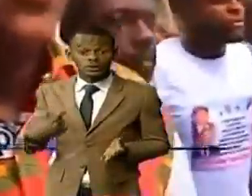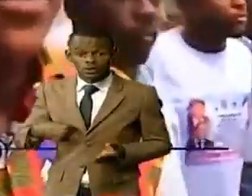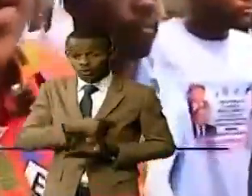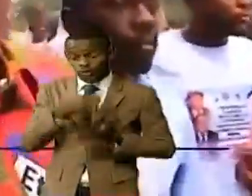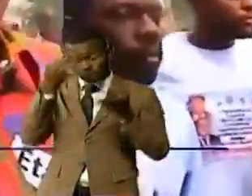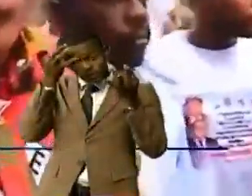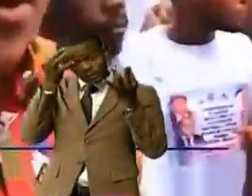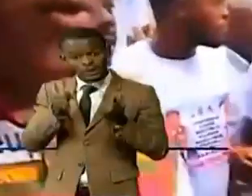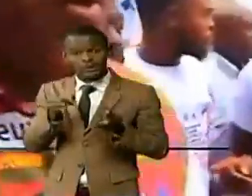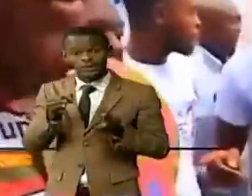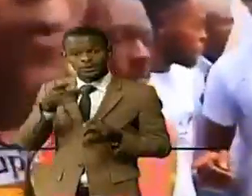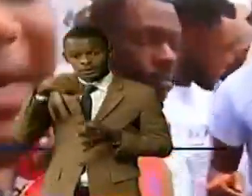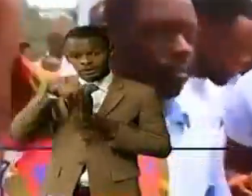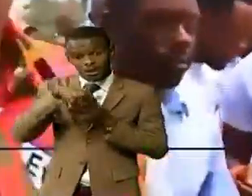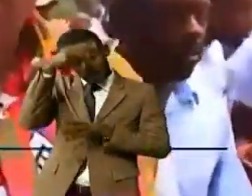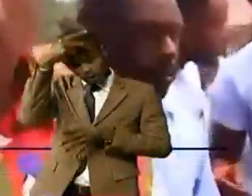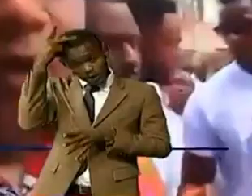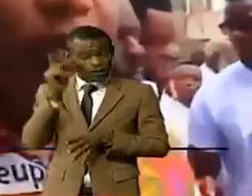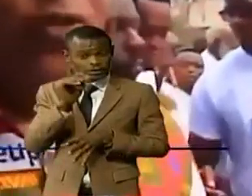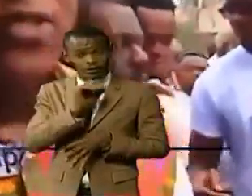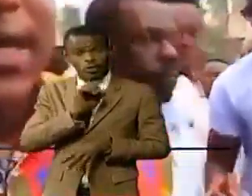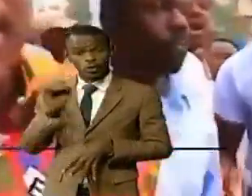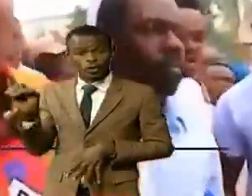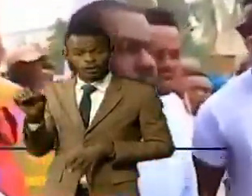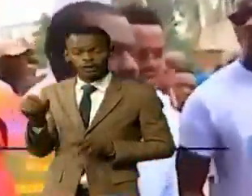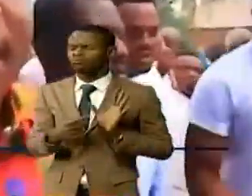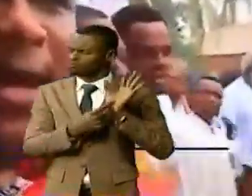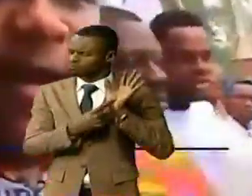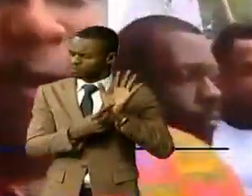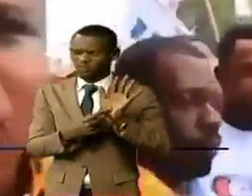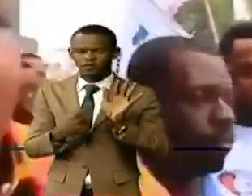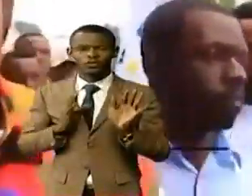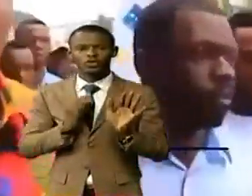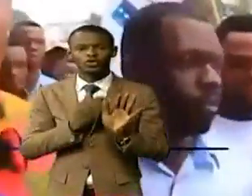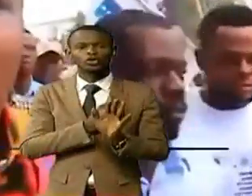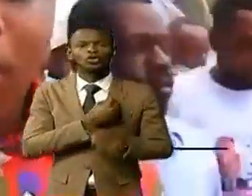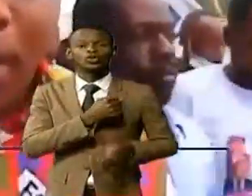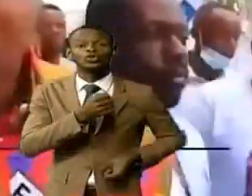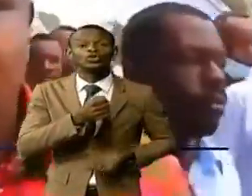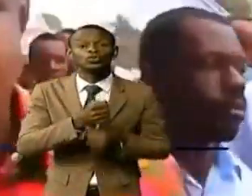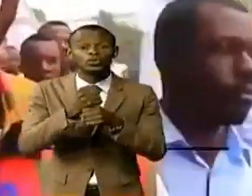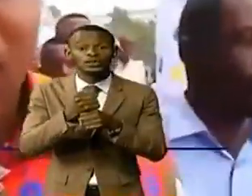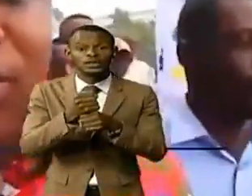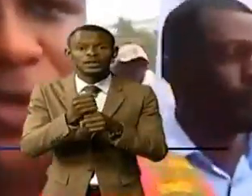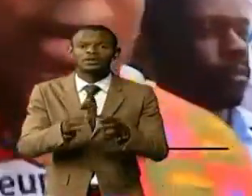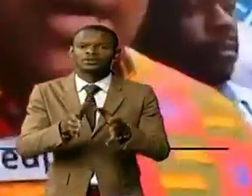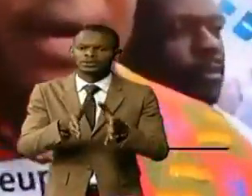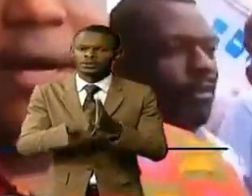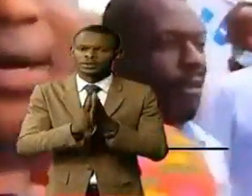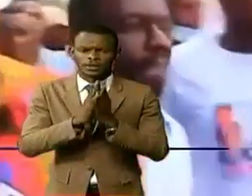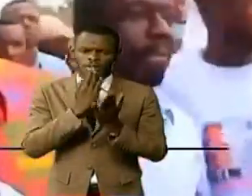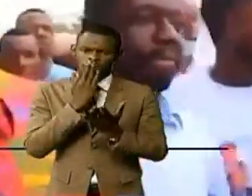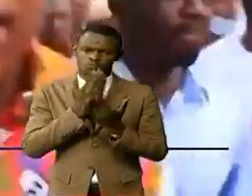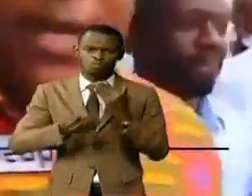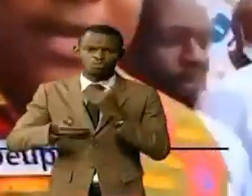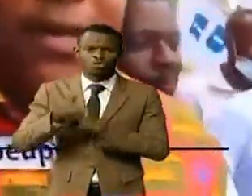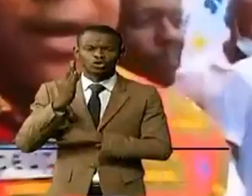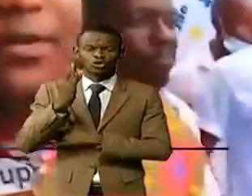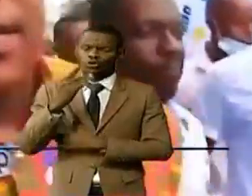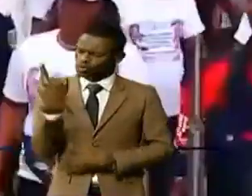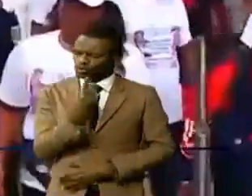oriental, nous manifestons notre soutien. Et nous demander au bon Dieu de continuer à le